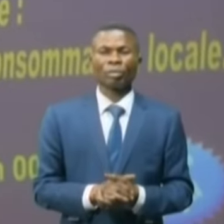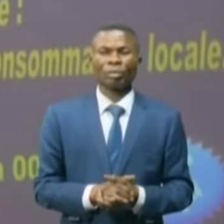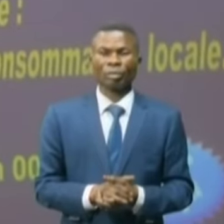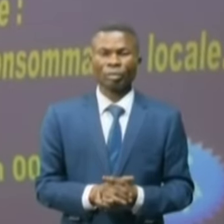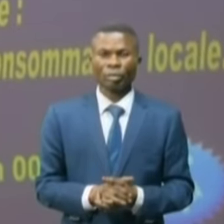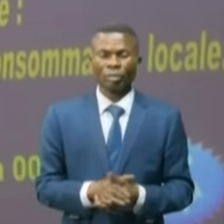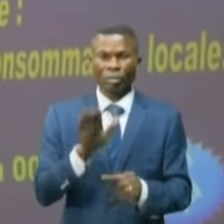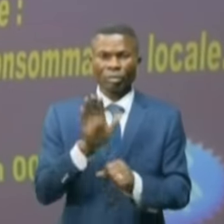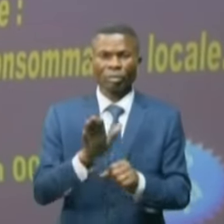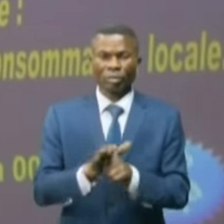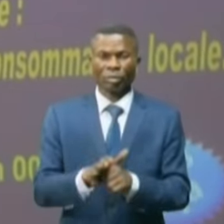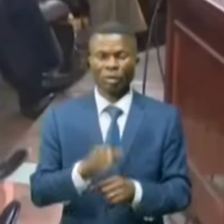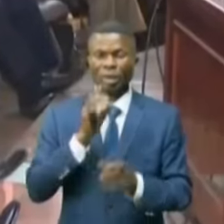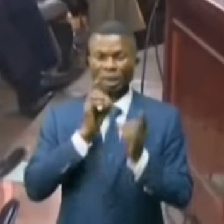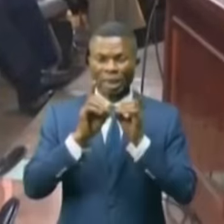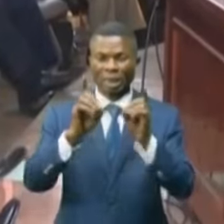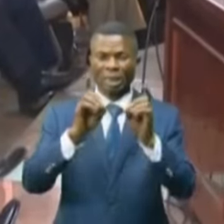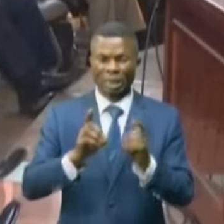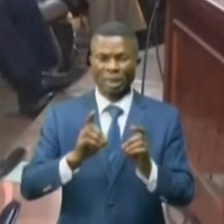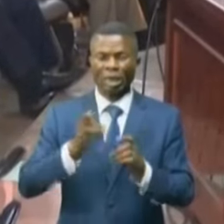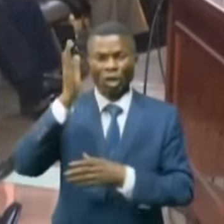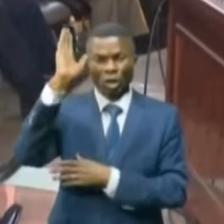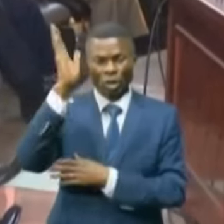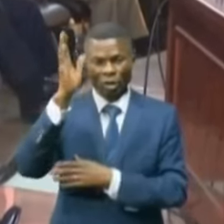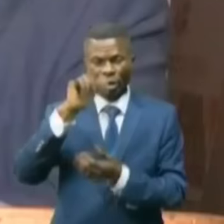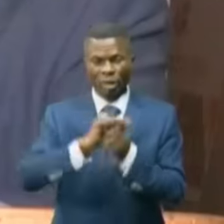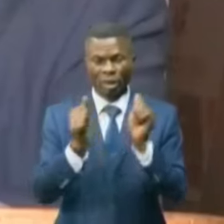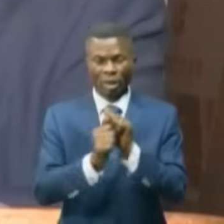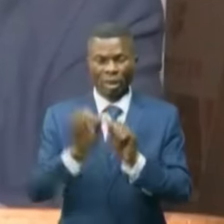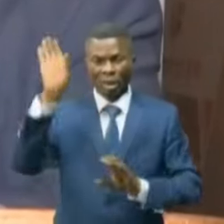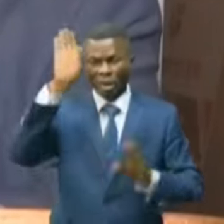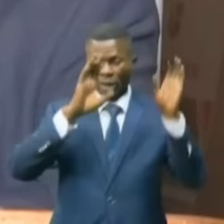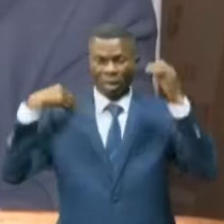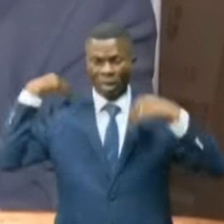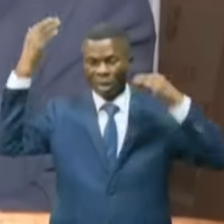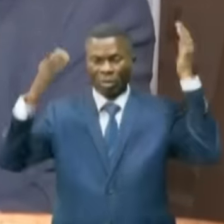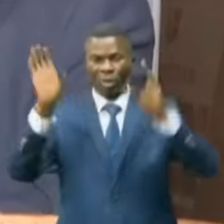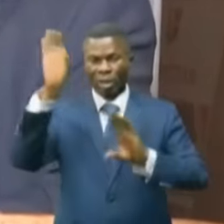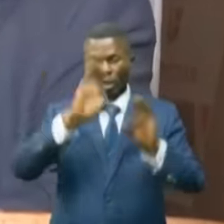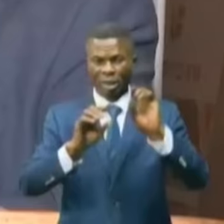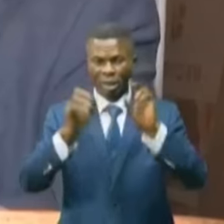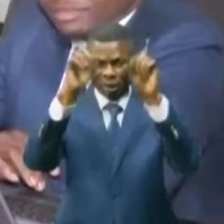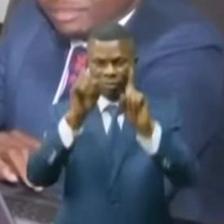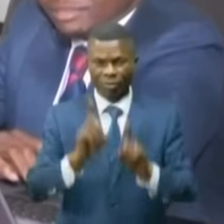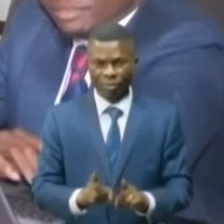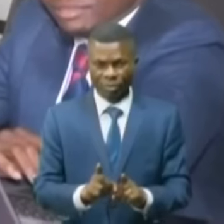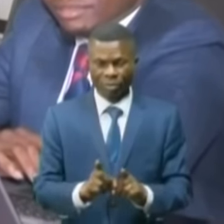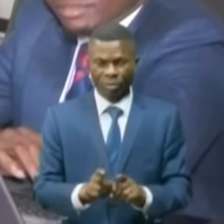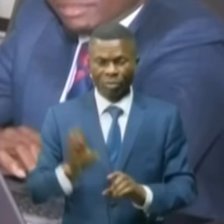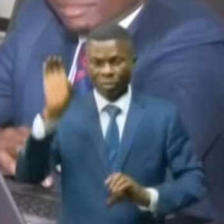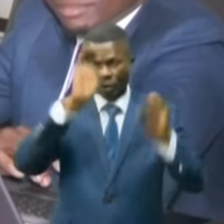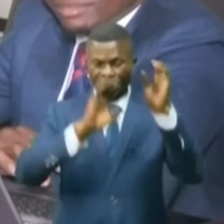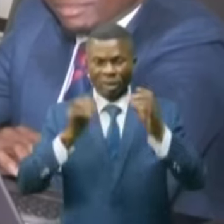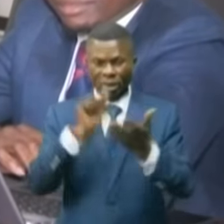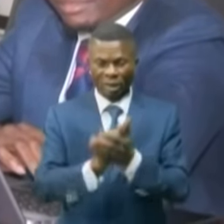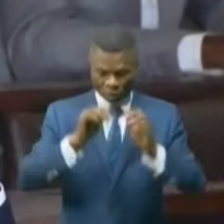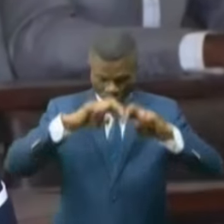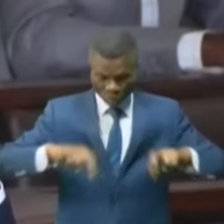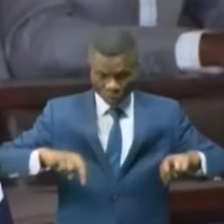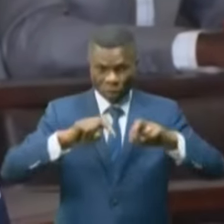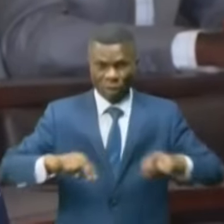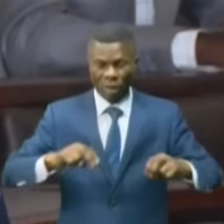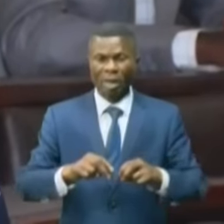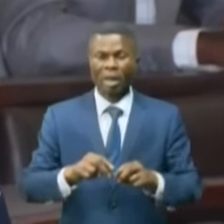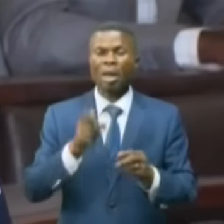Les différentes interventions de ces colloques sur les pratiques scientifiques en Afrique, l'on retiendra que la science et la recherche sont